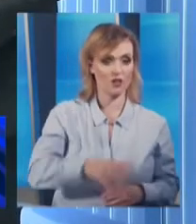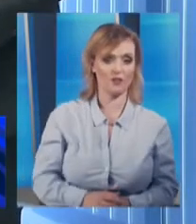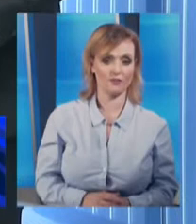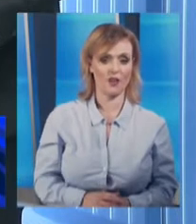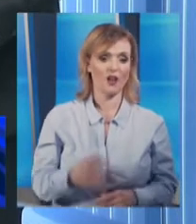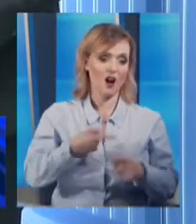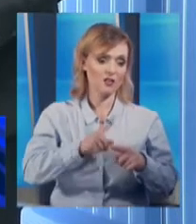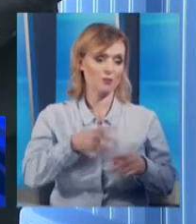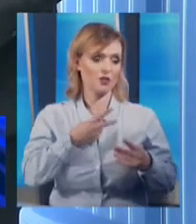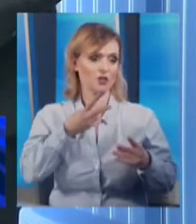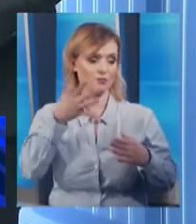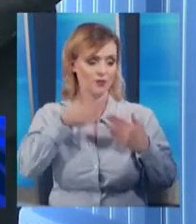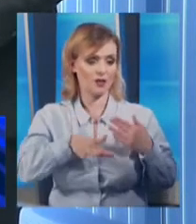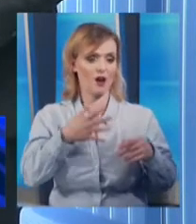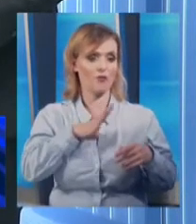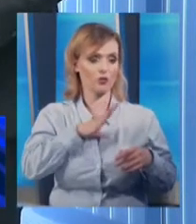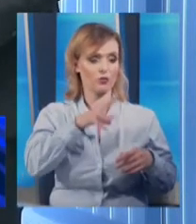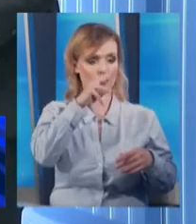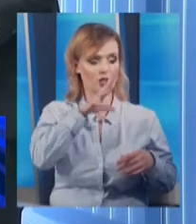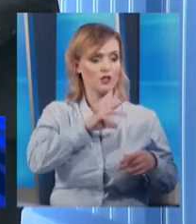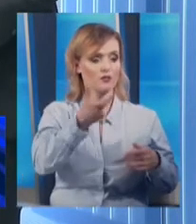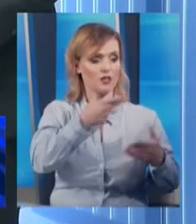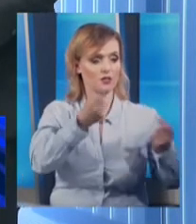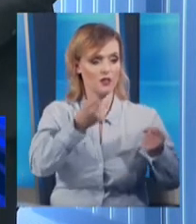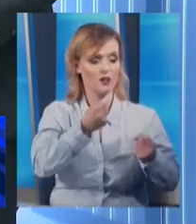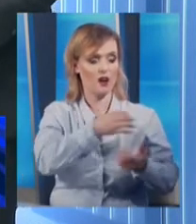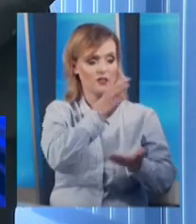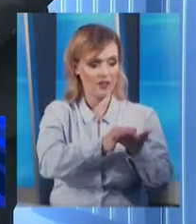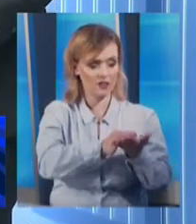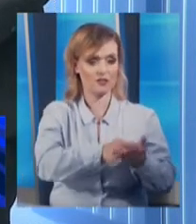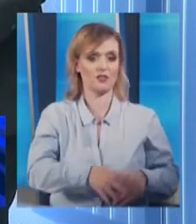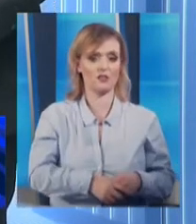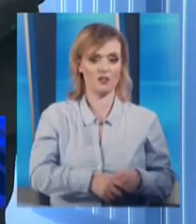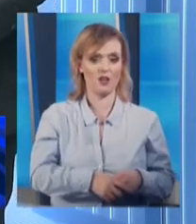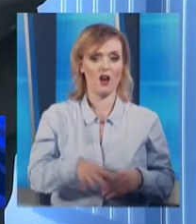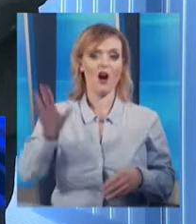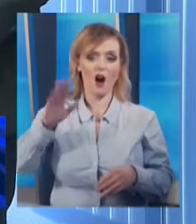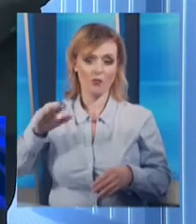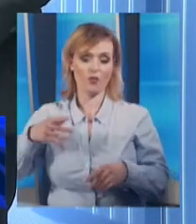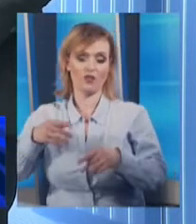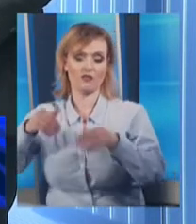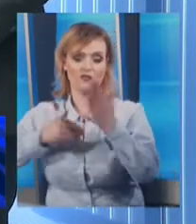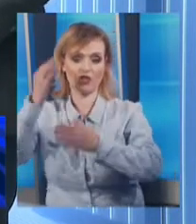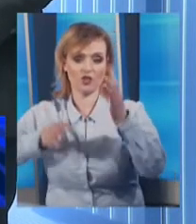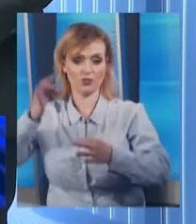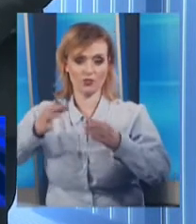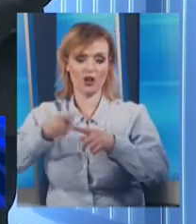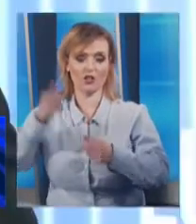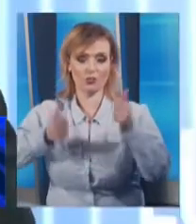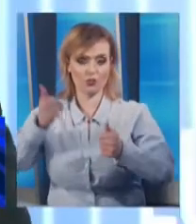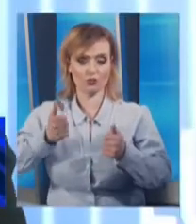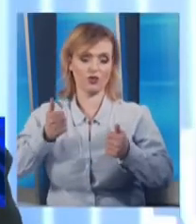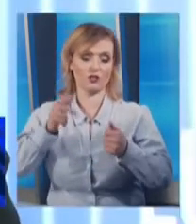să recunoaștem. A fost o greșeală acea asumare, pentru că mai apoi a venit hotărârea Curții Constituționale care ne-a spus că acel concurs a fost un